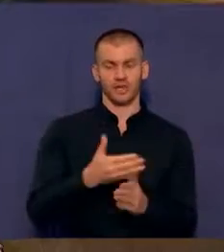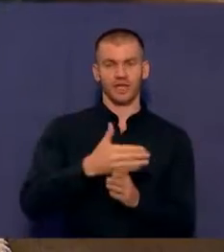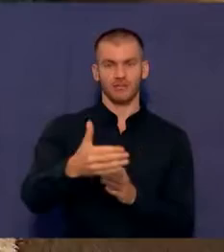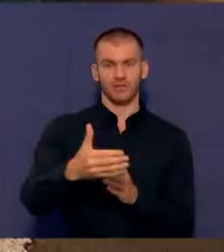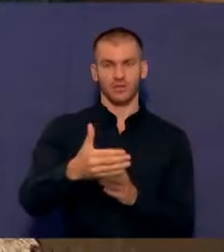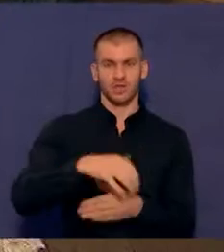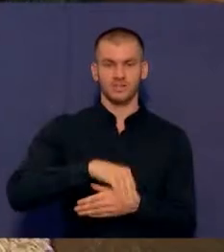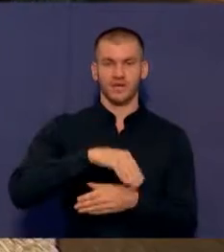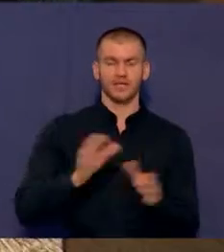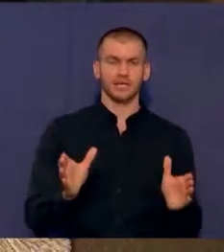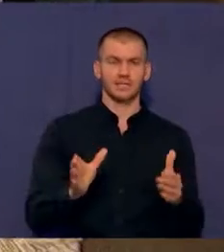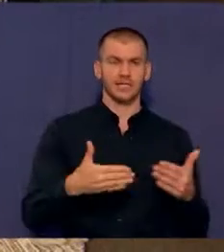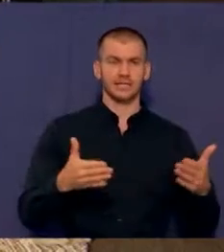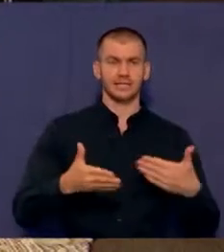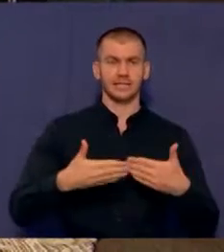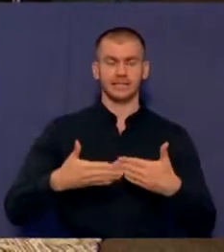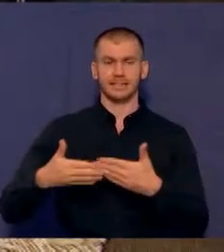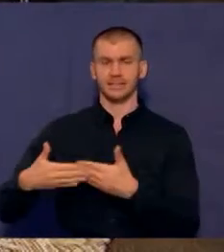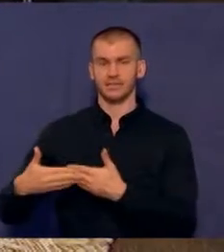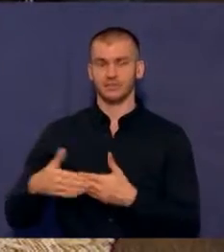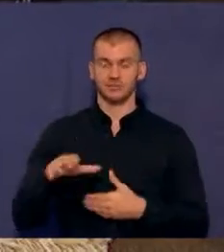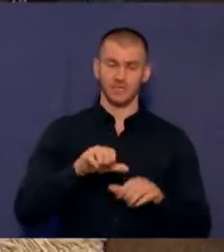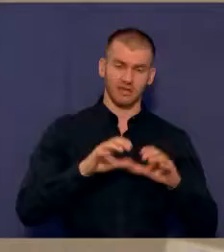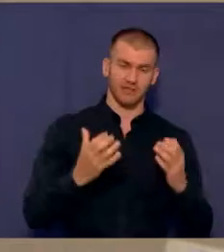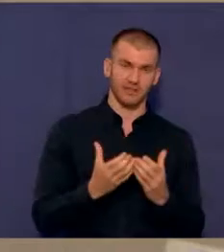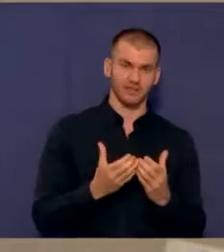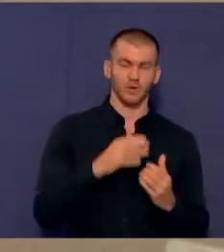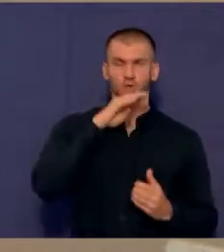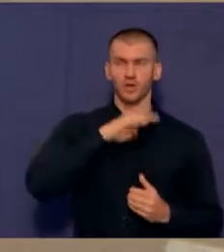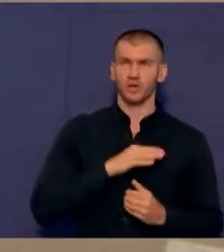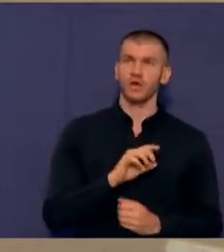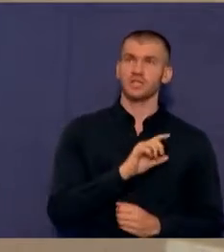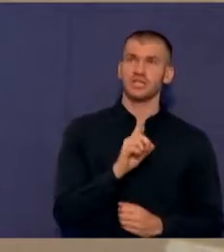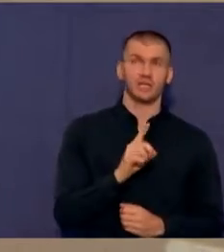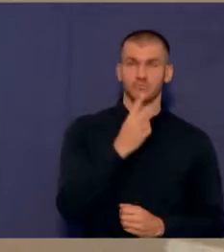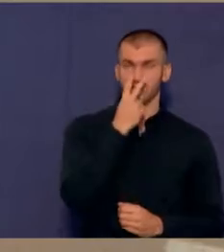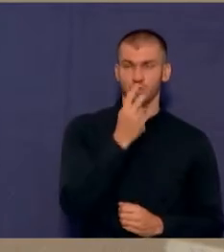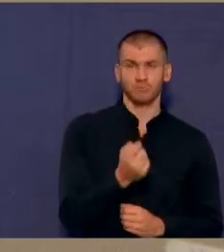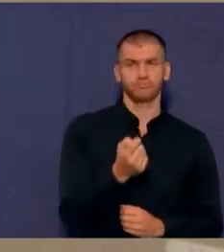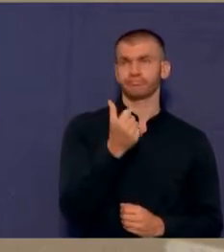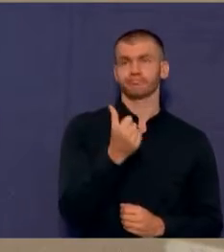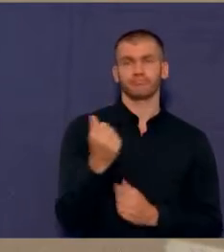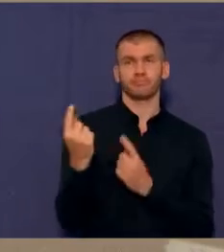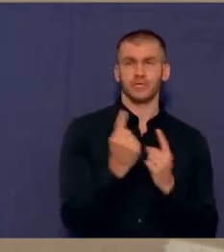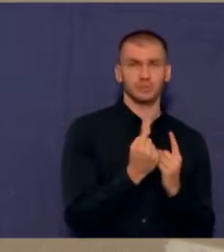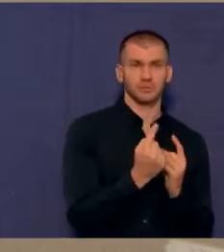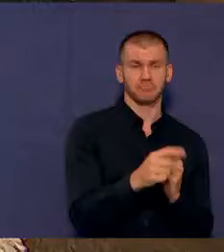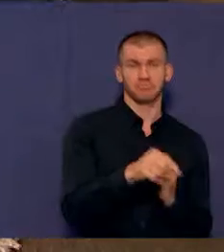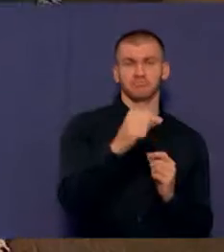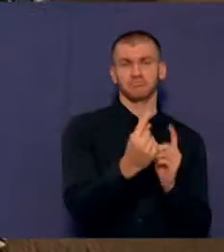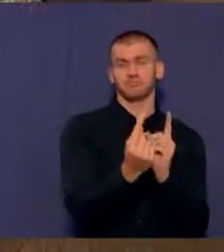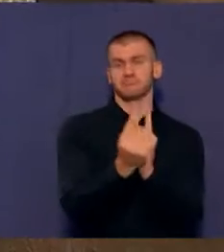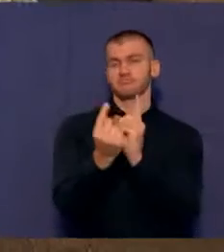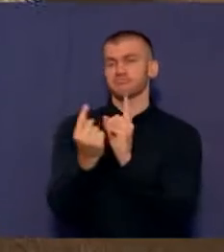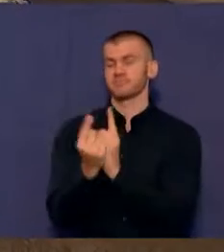ju Sverige stänga ner. Liksom hela världen. Precis. Sen såg man inte många människor efter det. Ja. Men jag tänker så här, inför en spelning